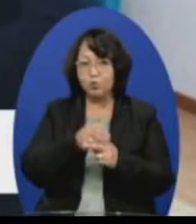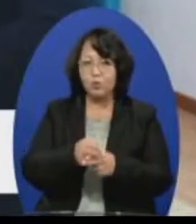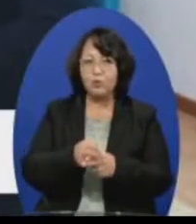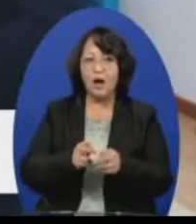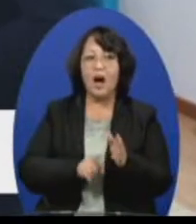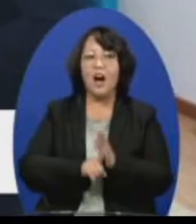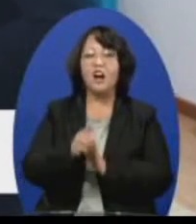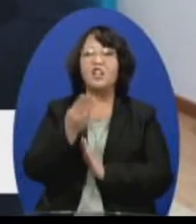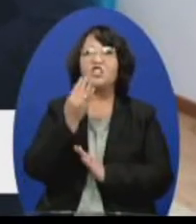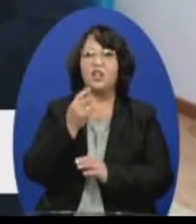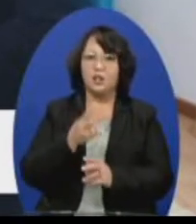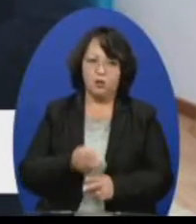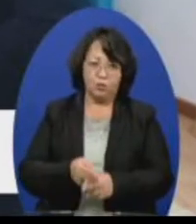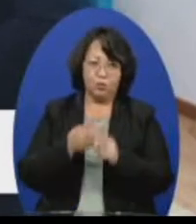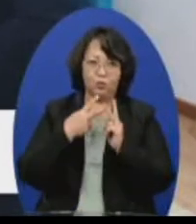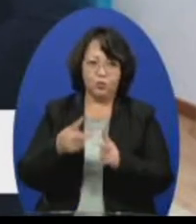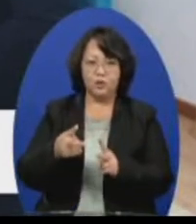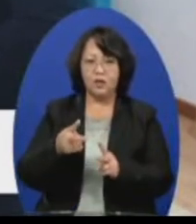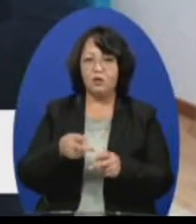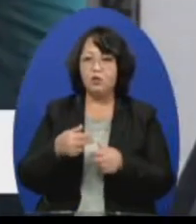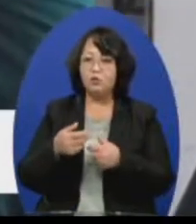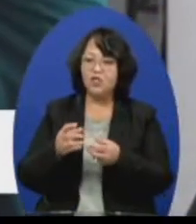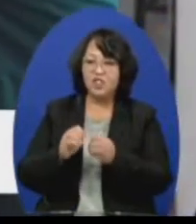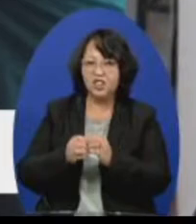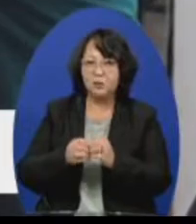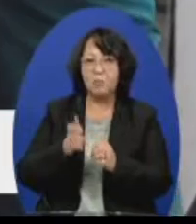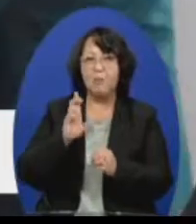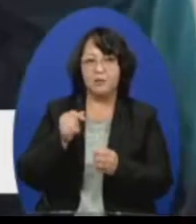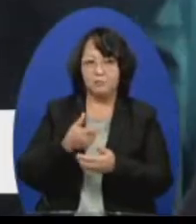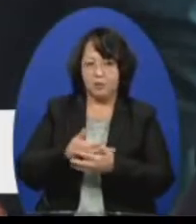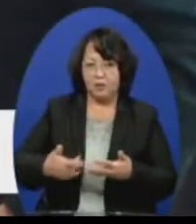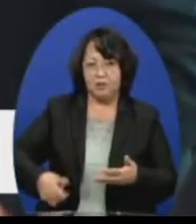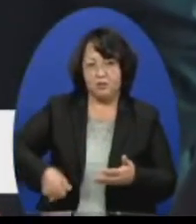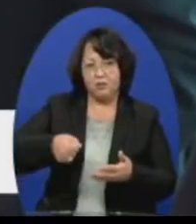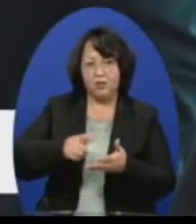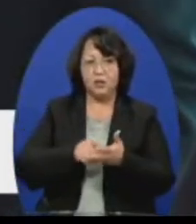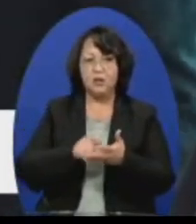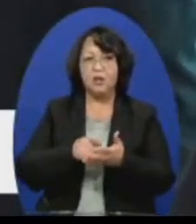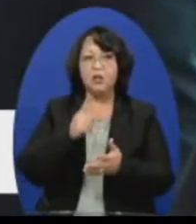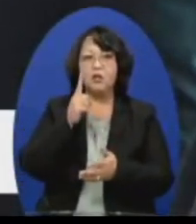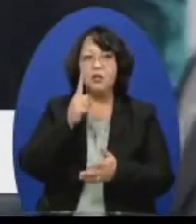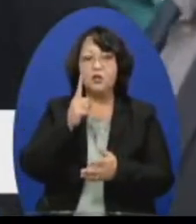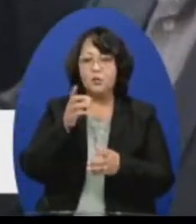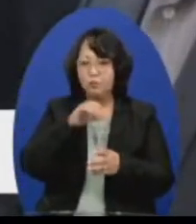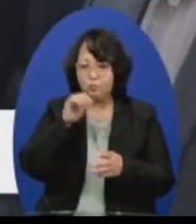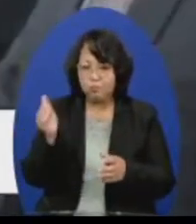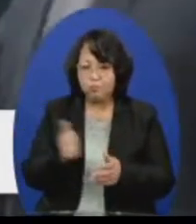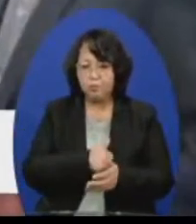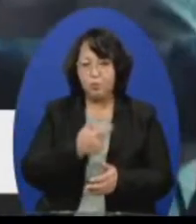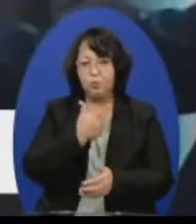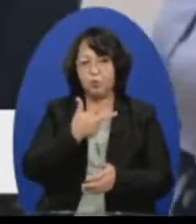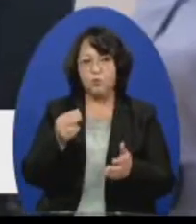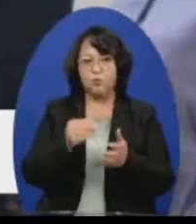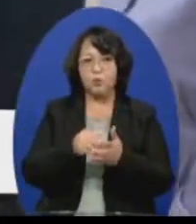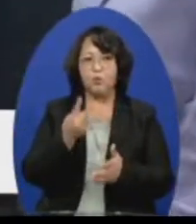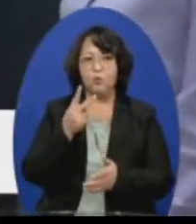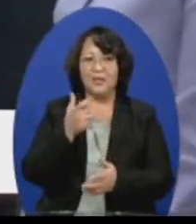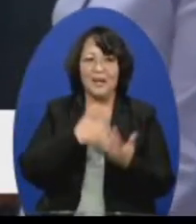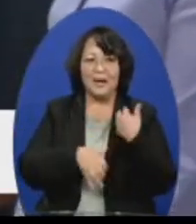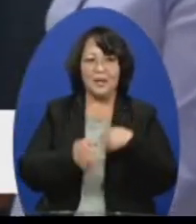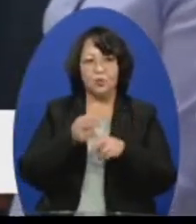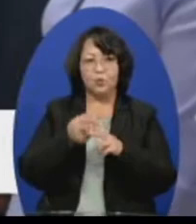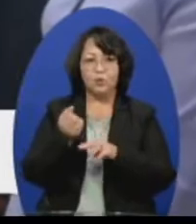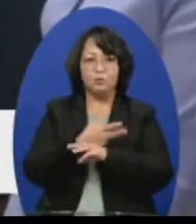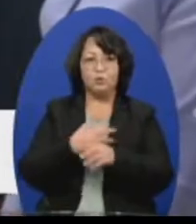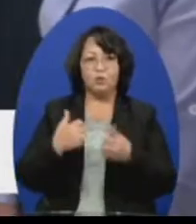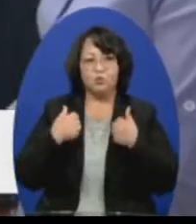багаж хэрэгсэл эмч нарт хамгийн их хэрэгцээтэй байдаг. Тиймээс өнөөдөр багийн эмч нарт нэг бүр нь 300 мянган төгрөгийн өртөгтэй яаралтай тусламжийн